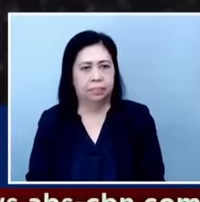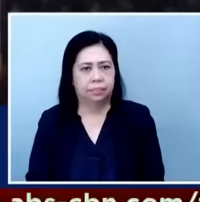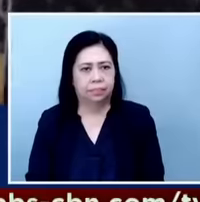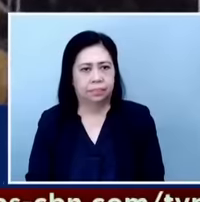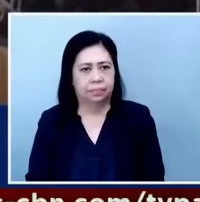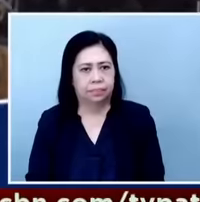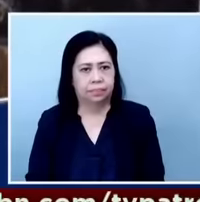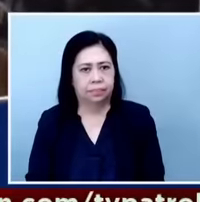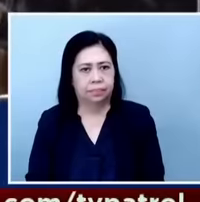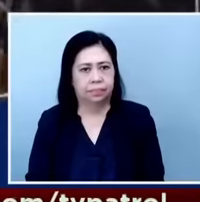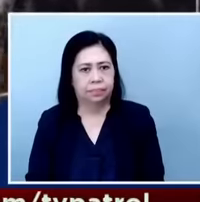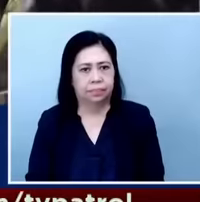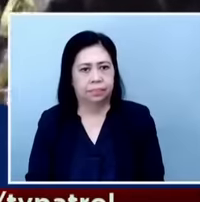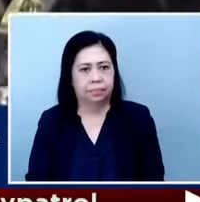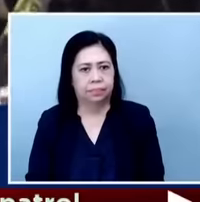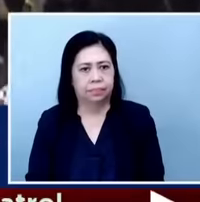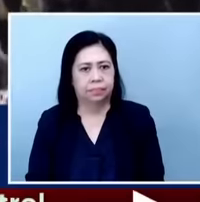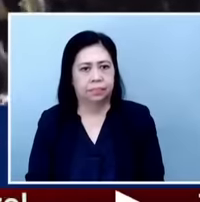Nahinto na naman.